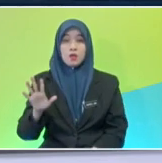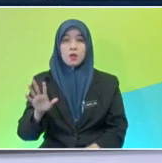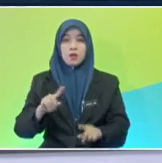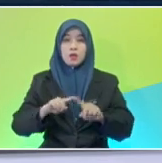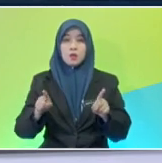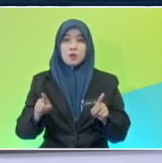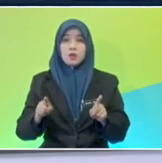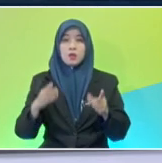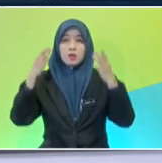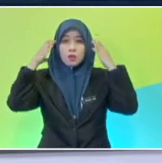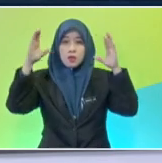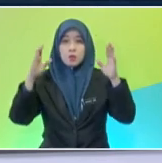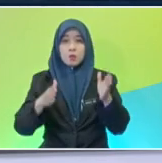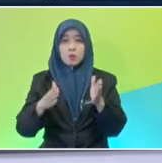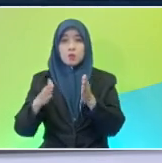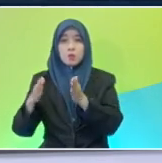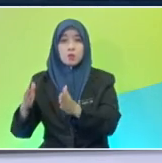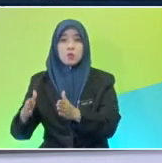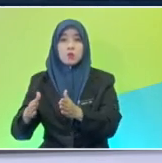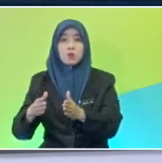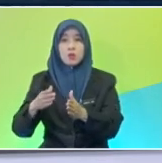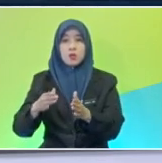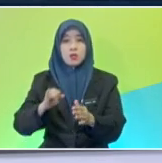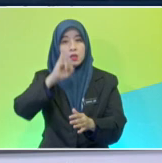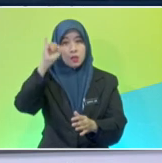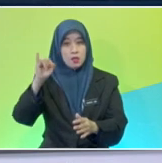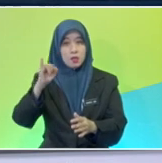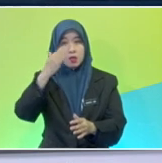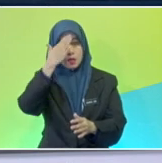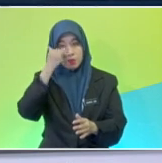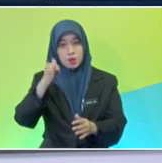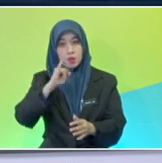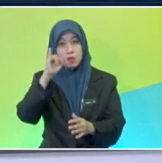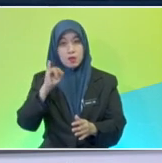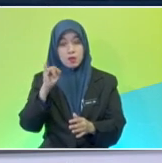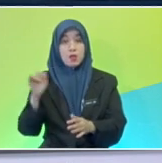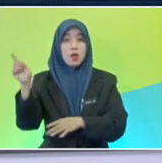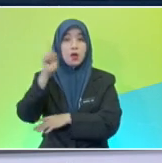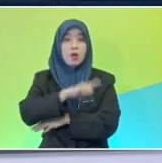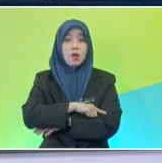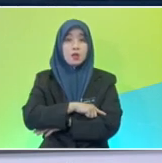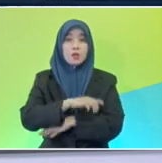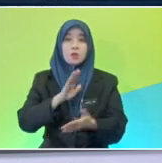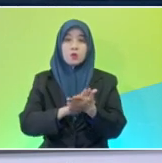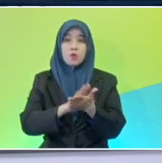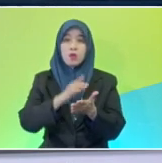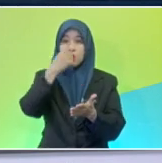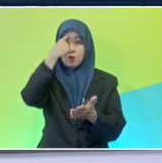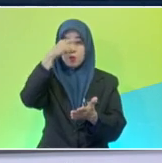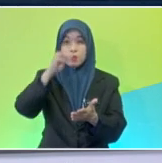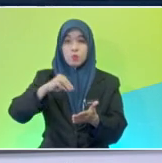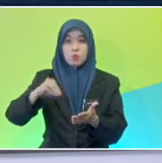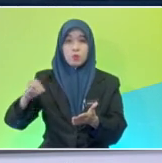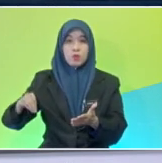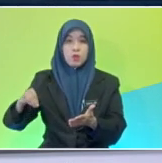Kenapa? Sebab hari Isnin adalah hari permulaan persekolahan bagi murid-murid. Jadi untuk memudahkan kita ingat, okey, untuk ingat macam